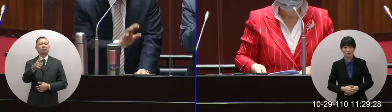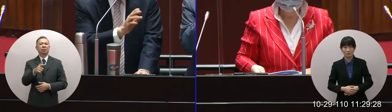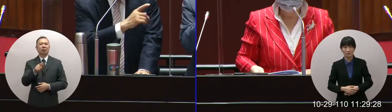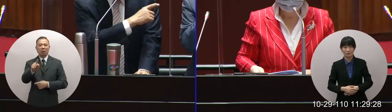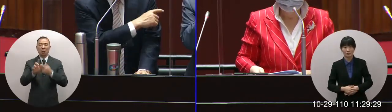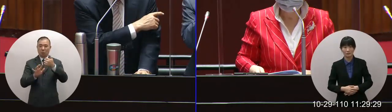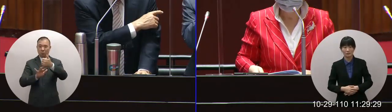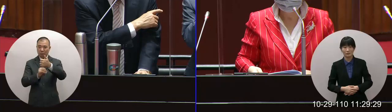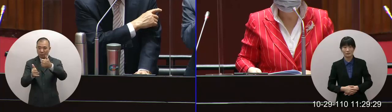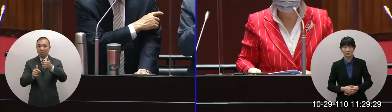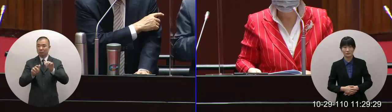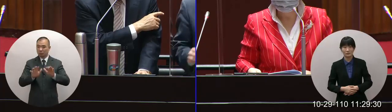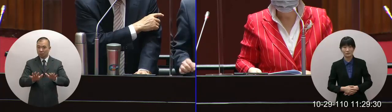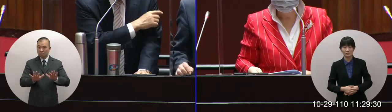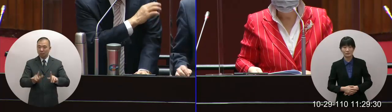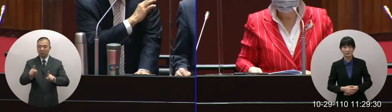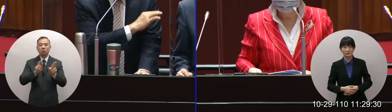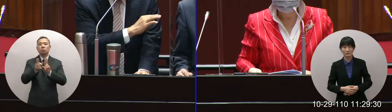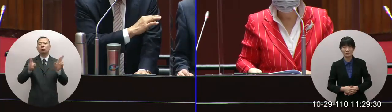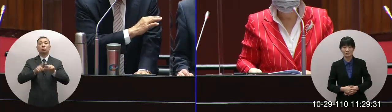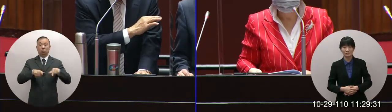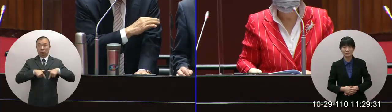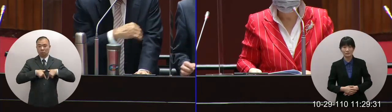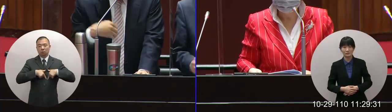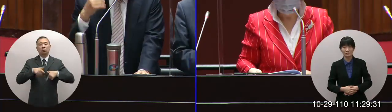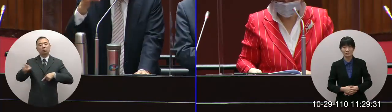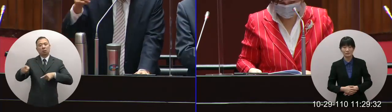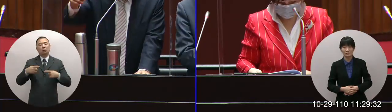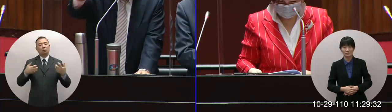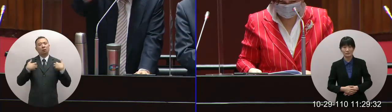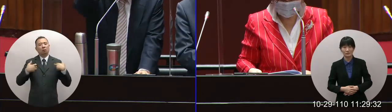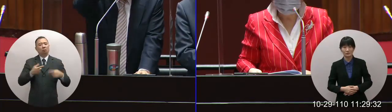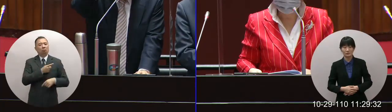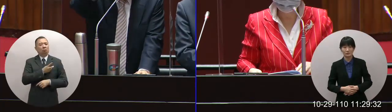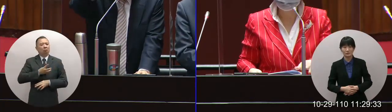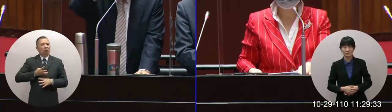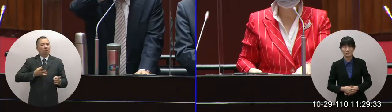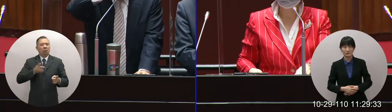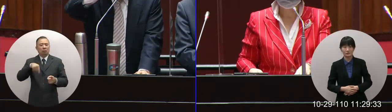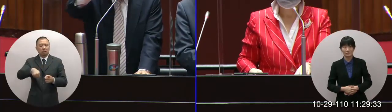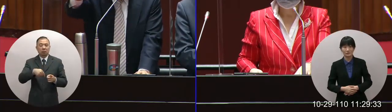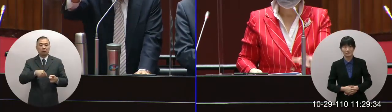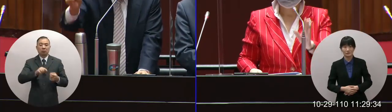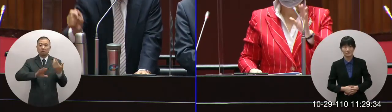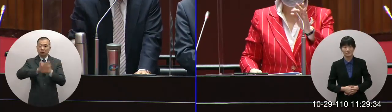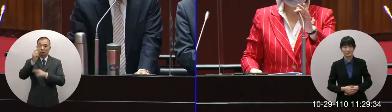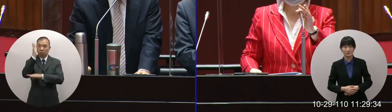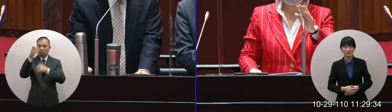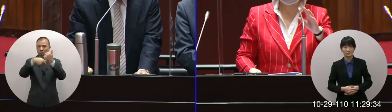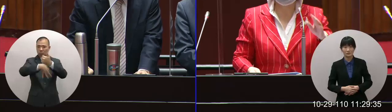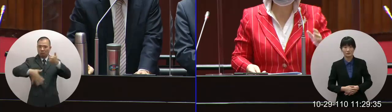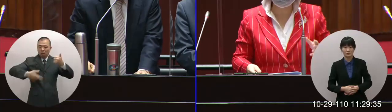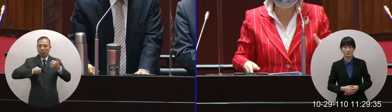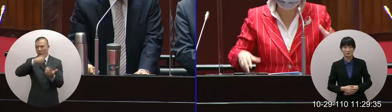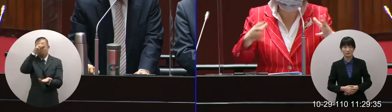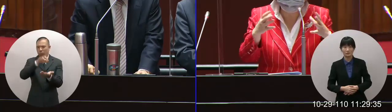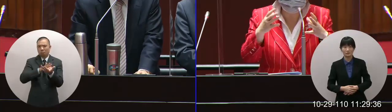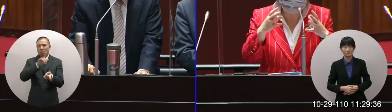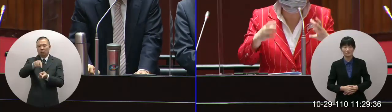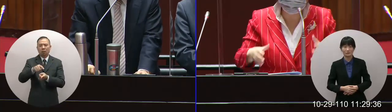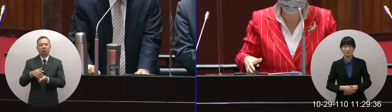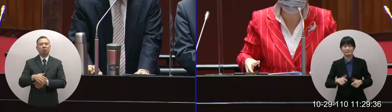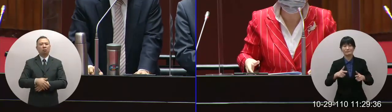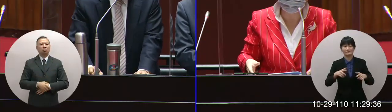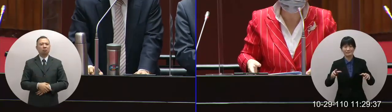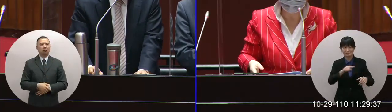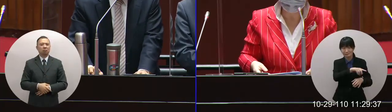委员，现在比如指挥中心。要做很多事，牵涉很多部位，我们都一次解决，没有吝啬办公室。 是啊，整合